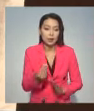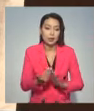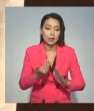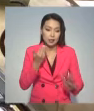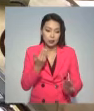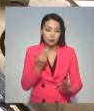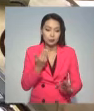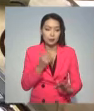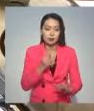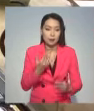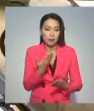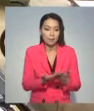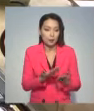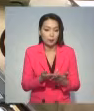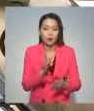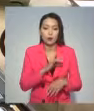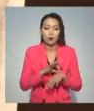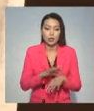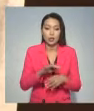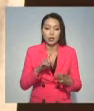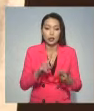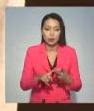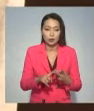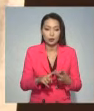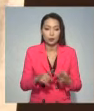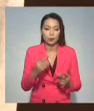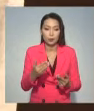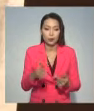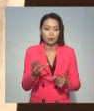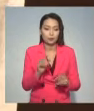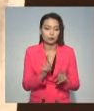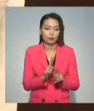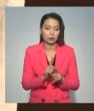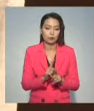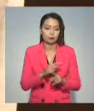алу және профилактика жүйесі. Екінші, тосқауыл қою және болдырмау.